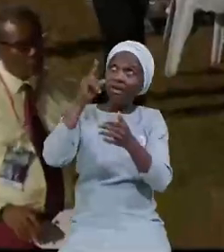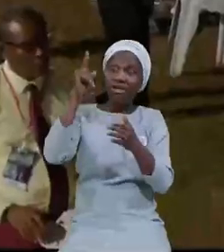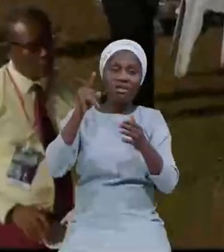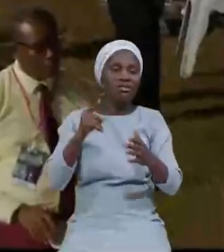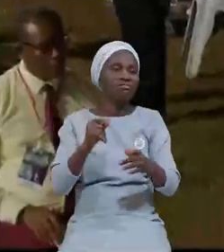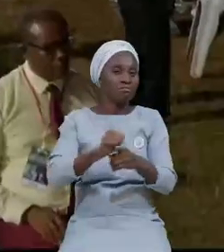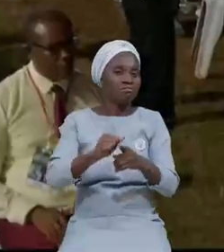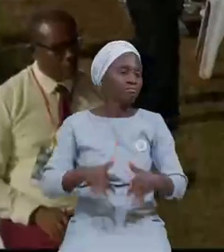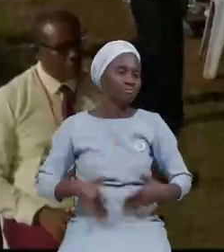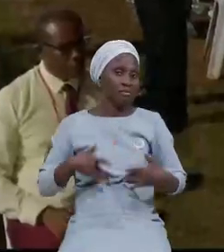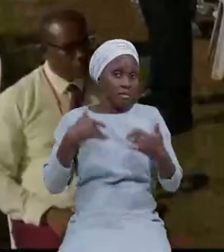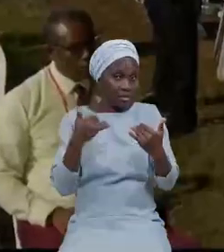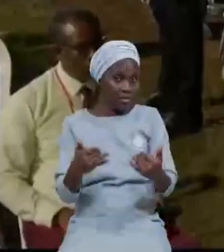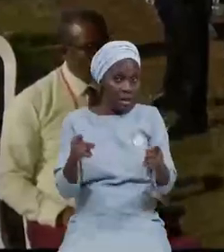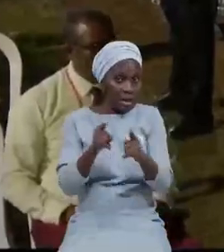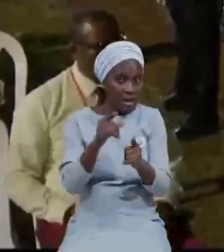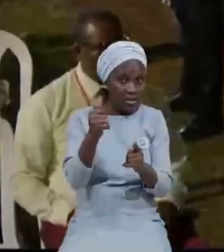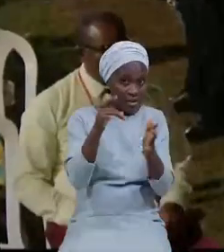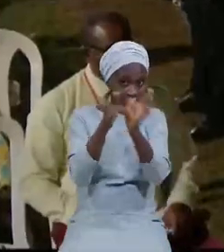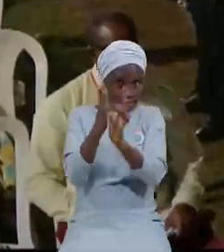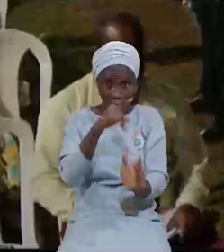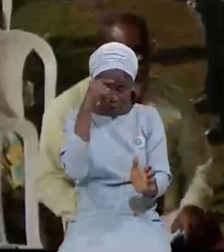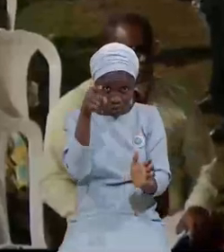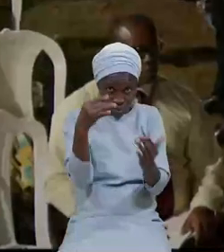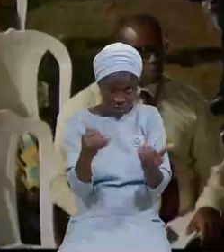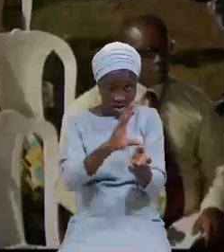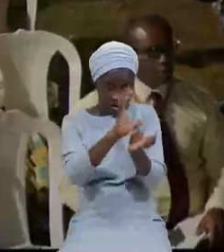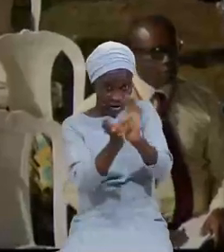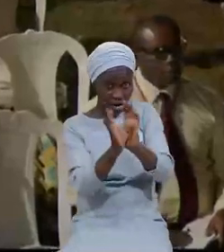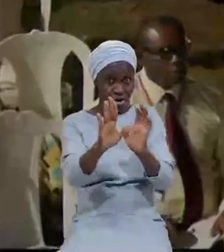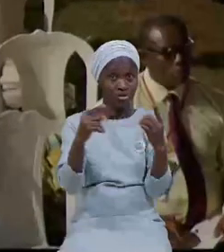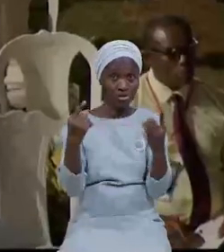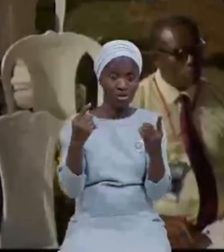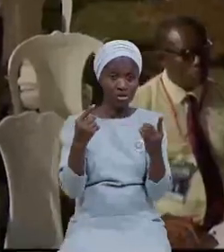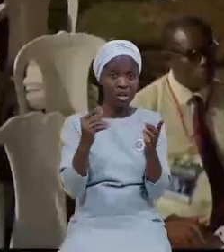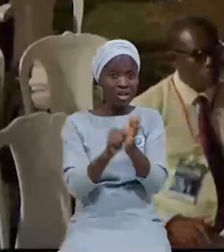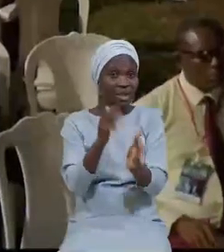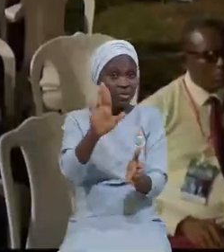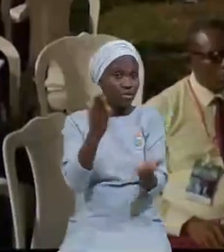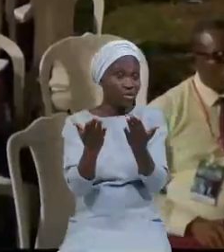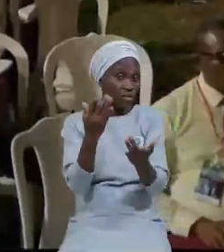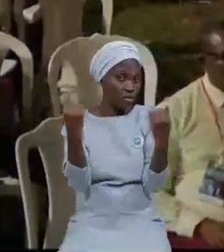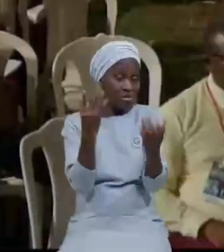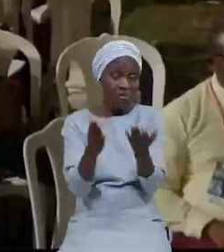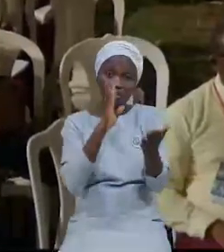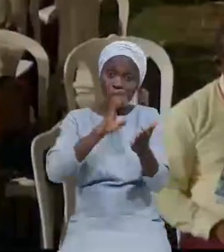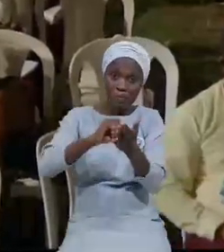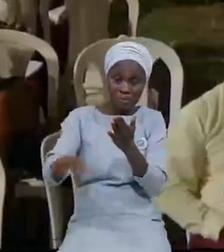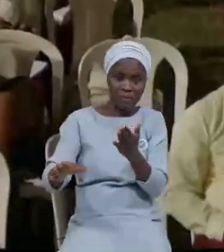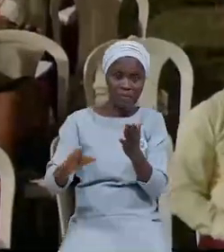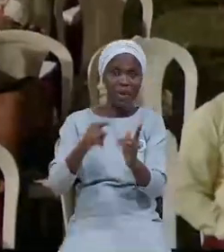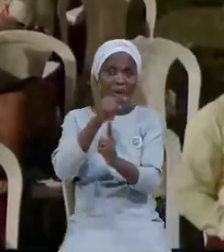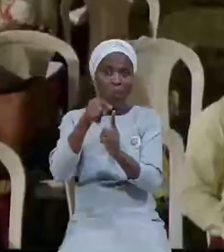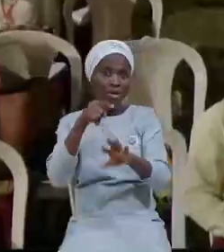c'est ce qu'il avait maintenant chrétien parce que tu es converti afin que vos péchés soient effacés afin